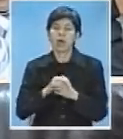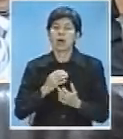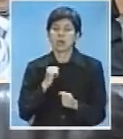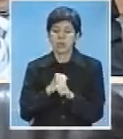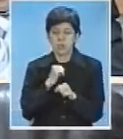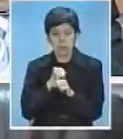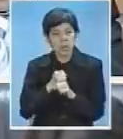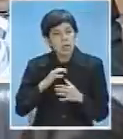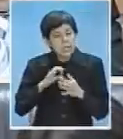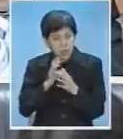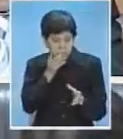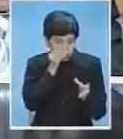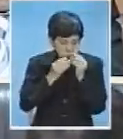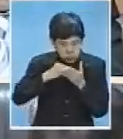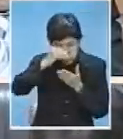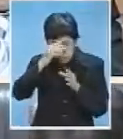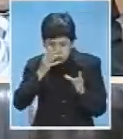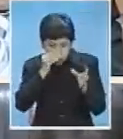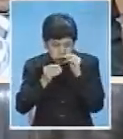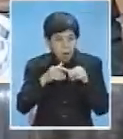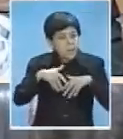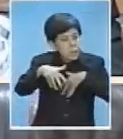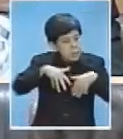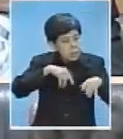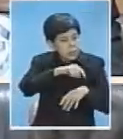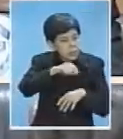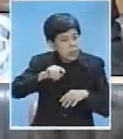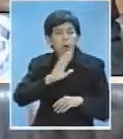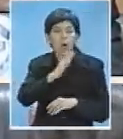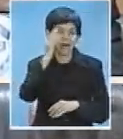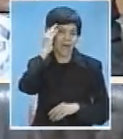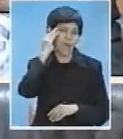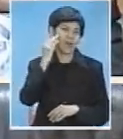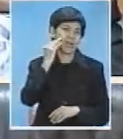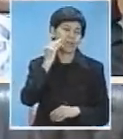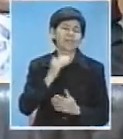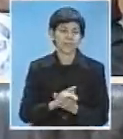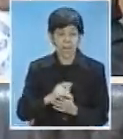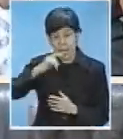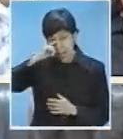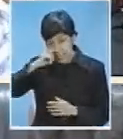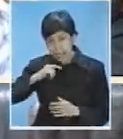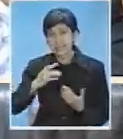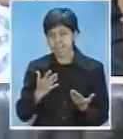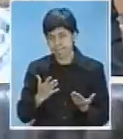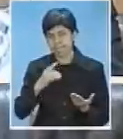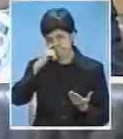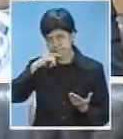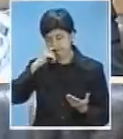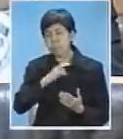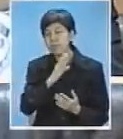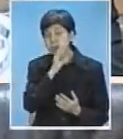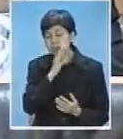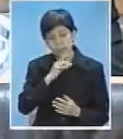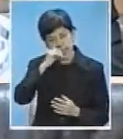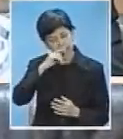านของการสร้างการเรียนรู้ในหมู่ประชากรของประเทศเกาหลีประเทศไทยเช่นเดียวกันครับถ้าเ